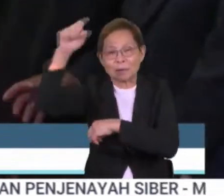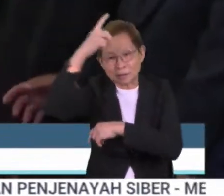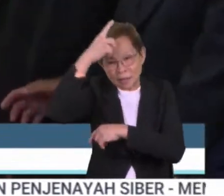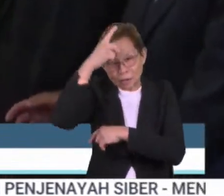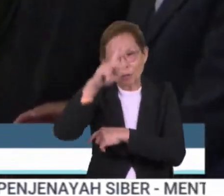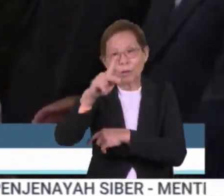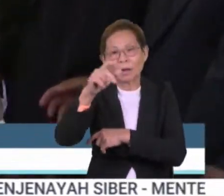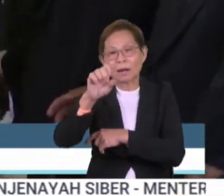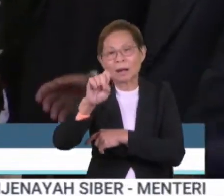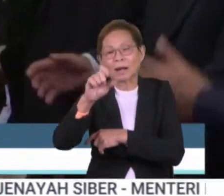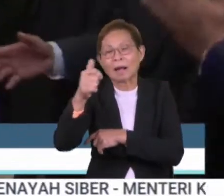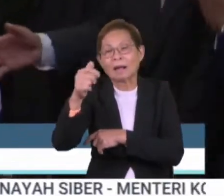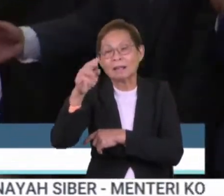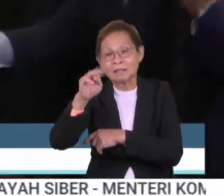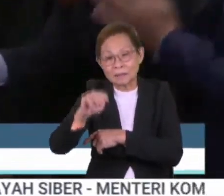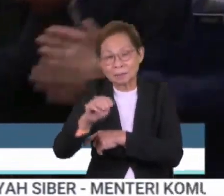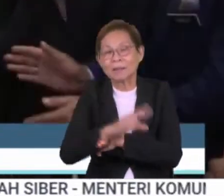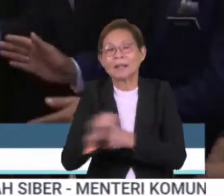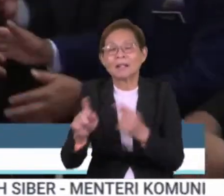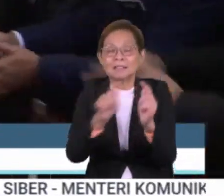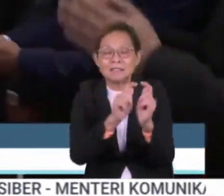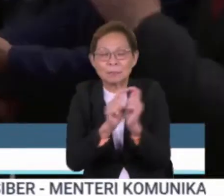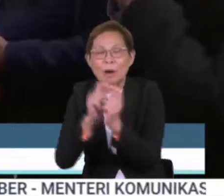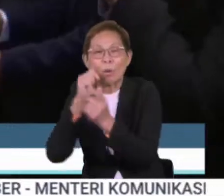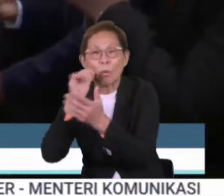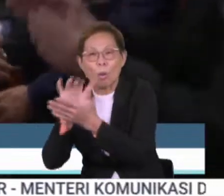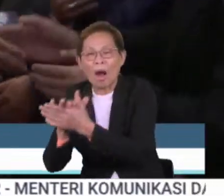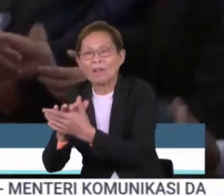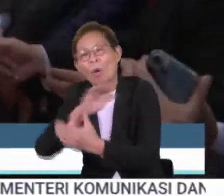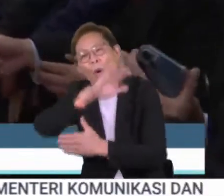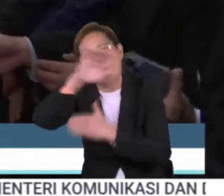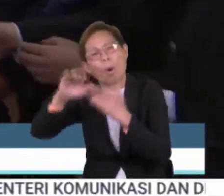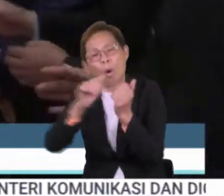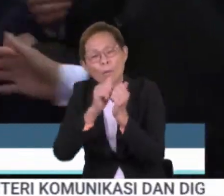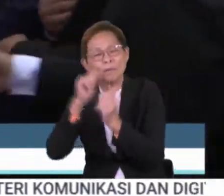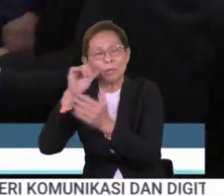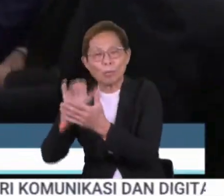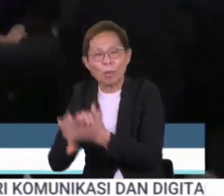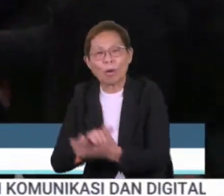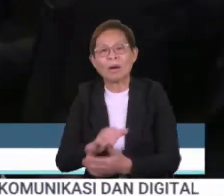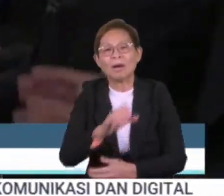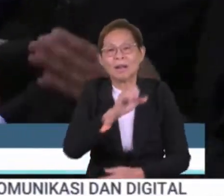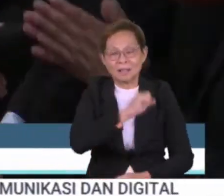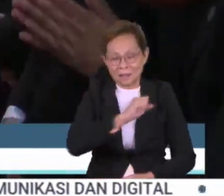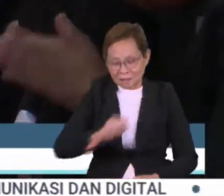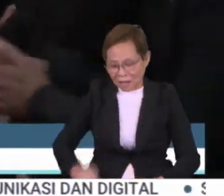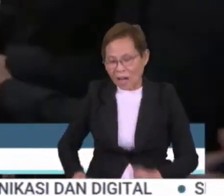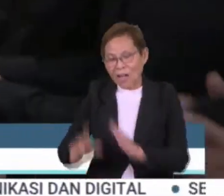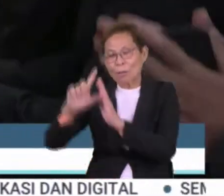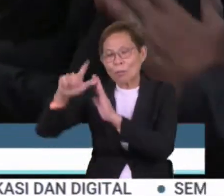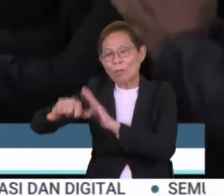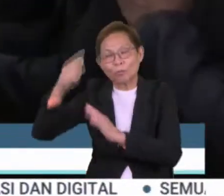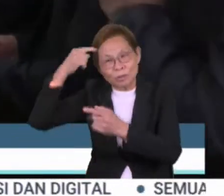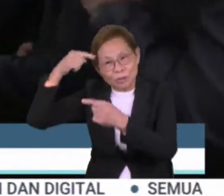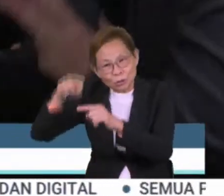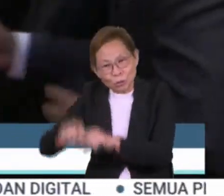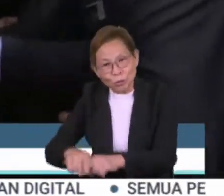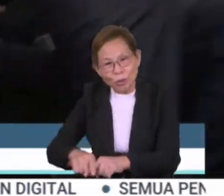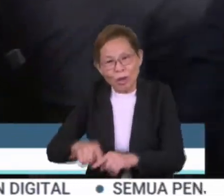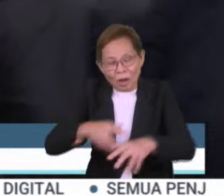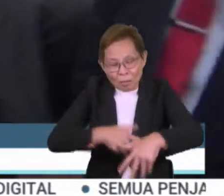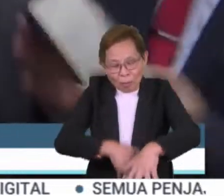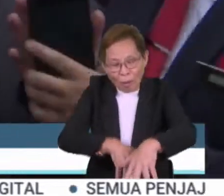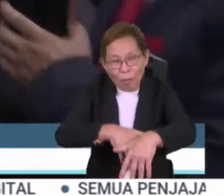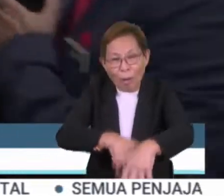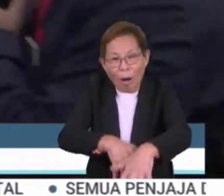Seri Kazim M. Yahya dengan ditemani isteri masing-masing. Al-Sultan Abdullah kemudian berkenan melalui